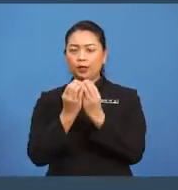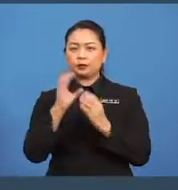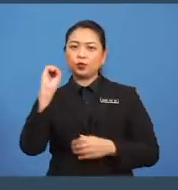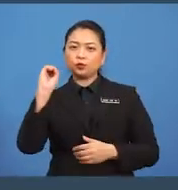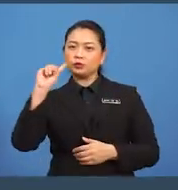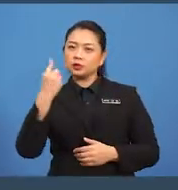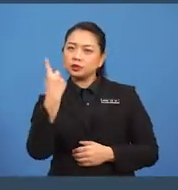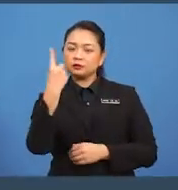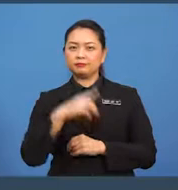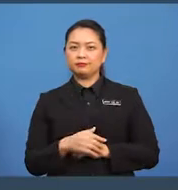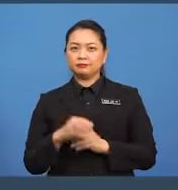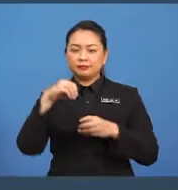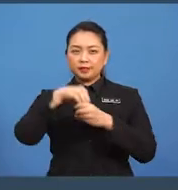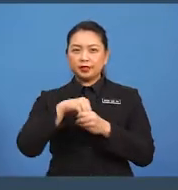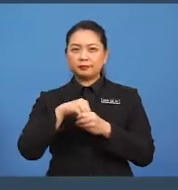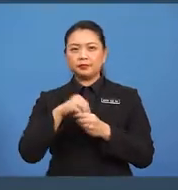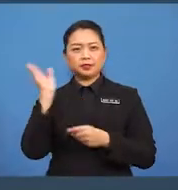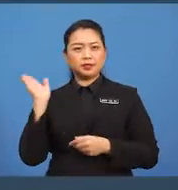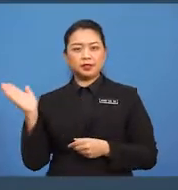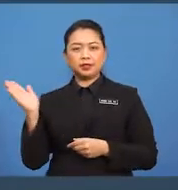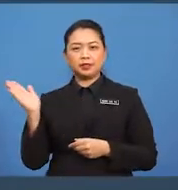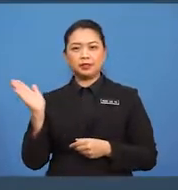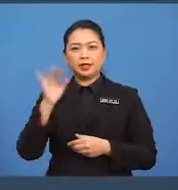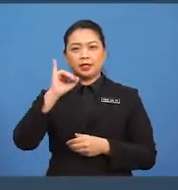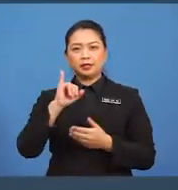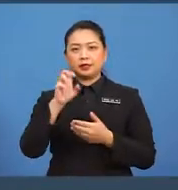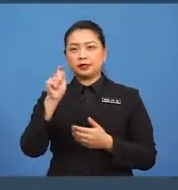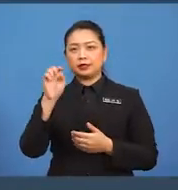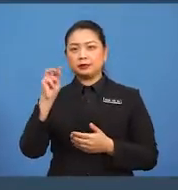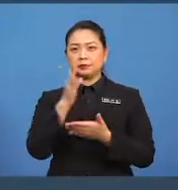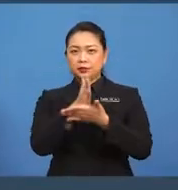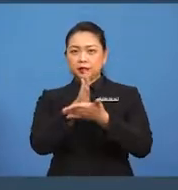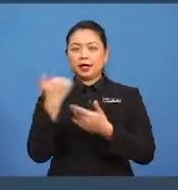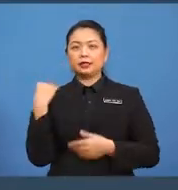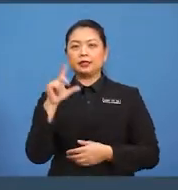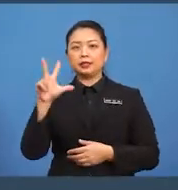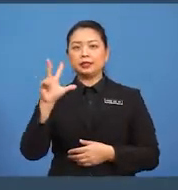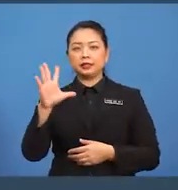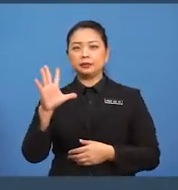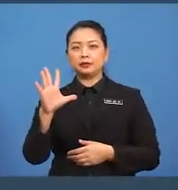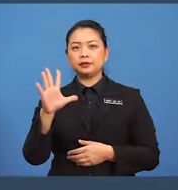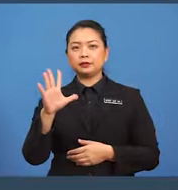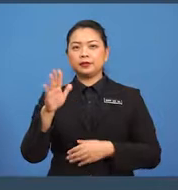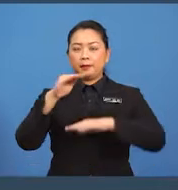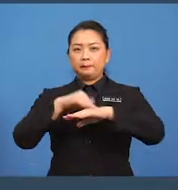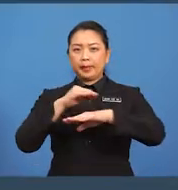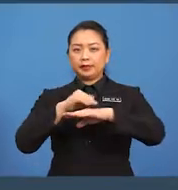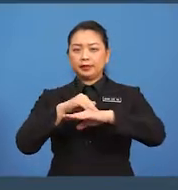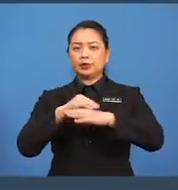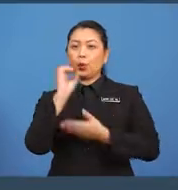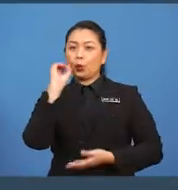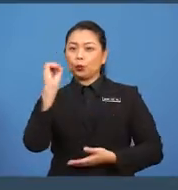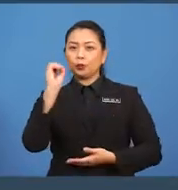0. Jadi dalam situasi ini, item pertengahan adalah 35 yang berada pada indeks 0.